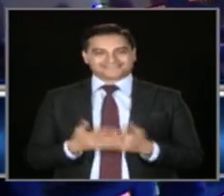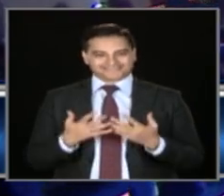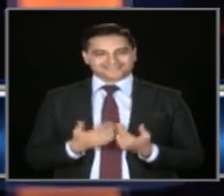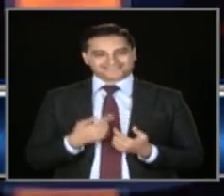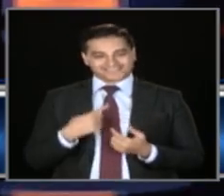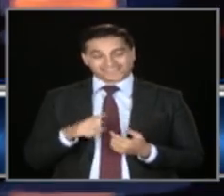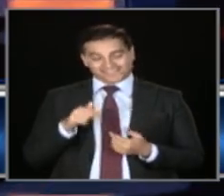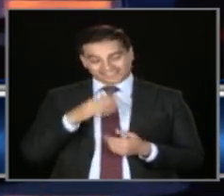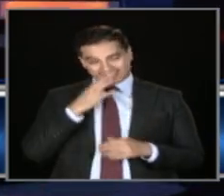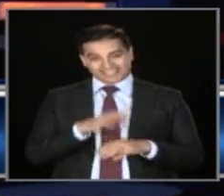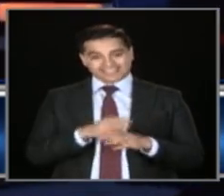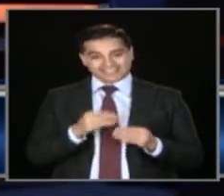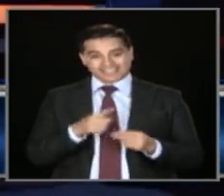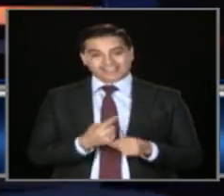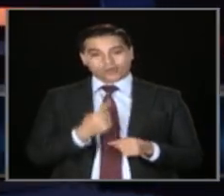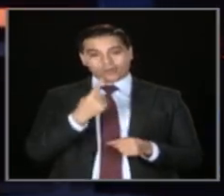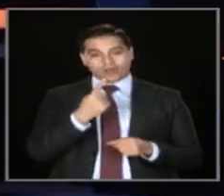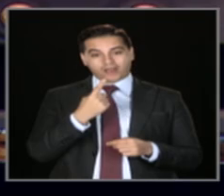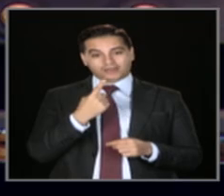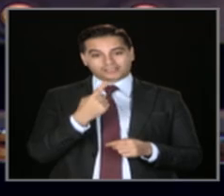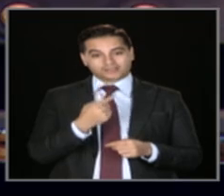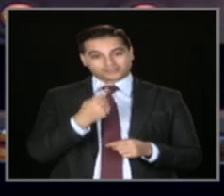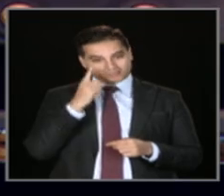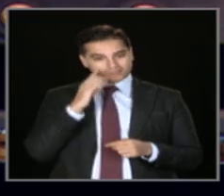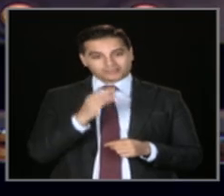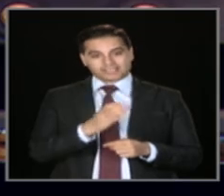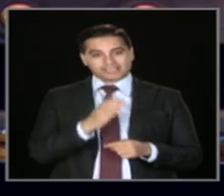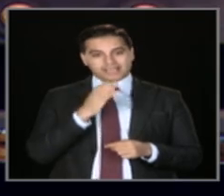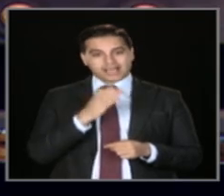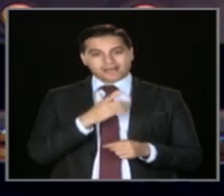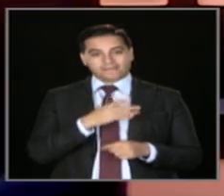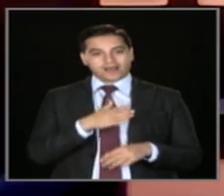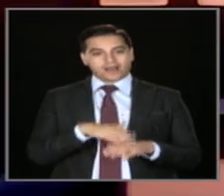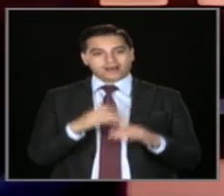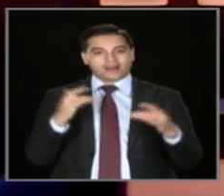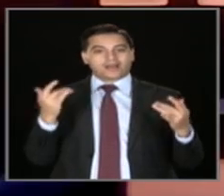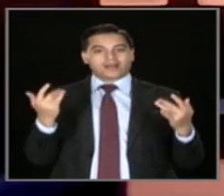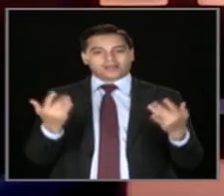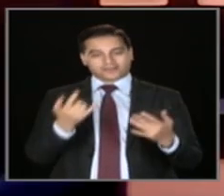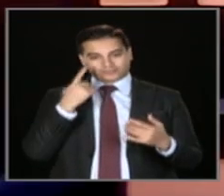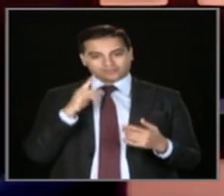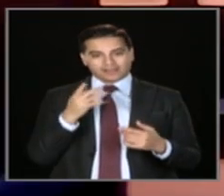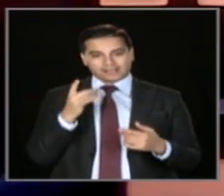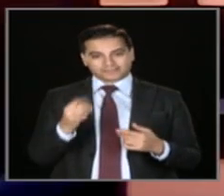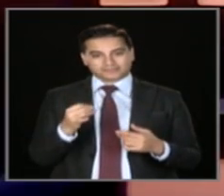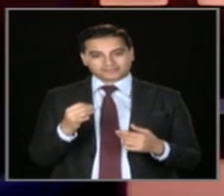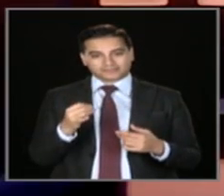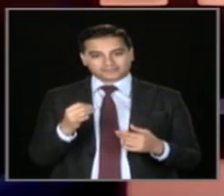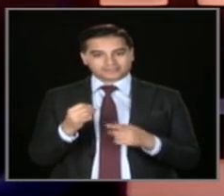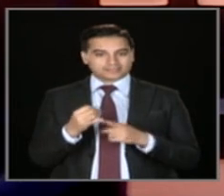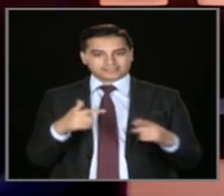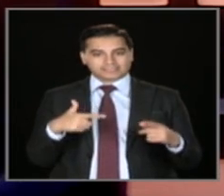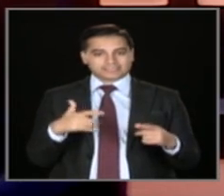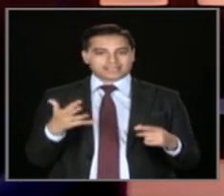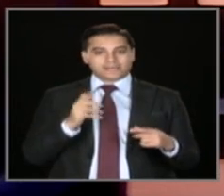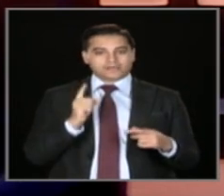عايز أقول لك حاجة، أنت الوحيد أصلاً اللي جاوبته في القاعة دي كلها. ما هو من 50 ل... أنا عارف إن من 50